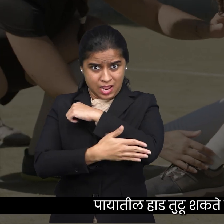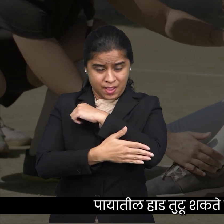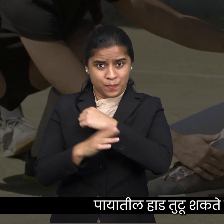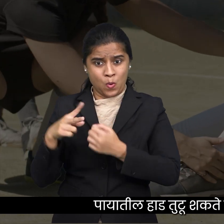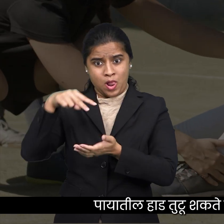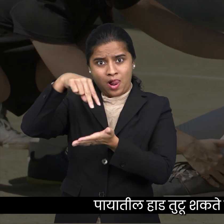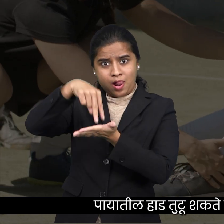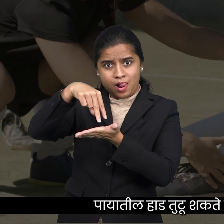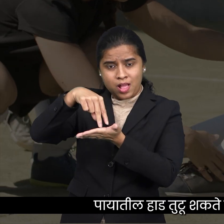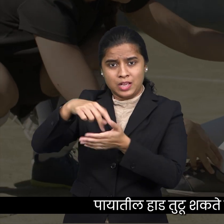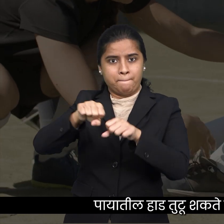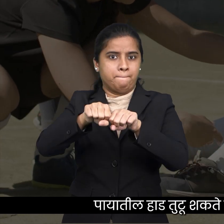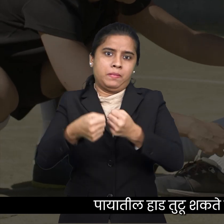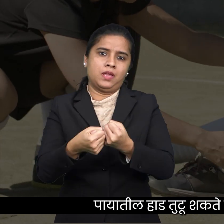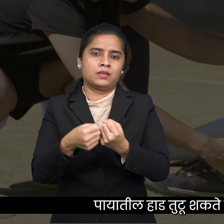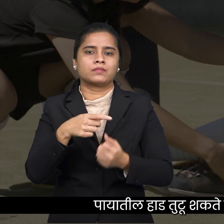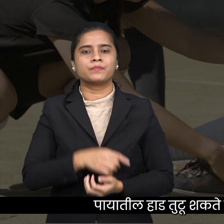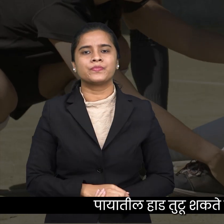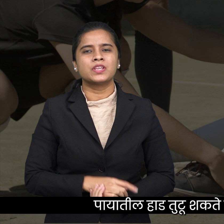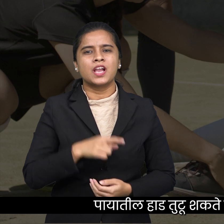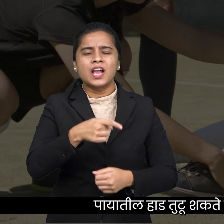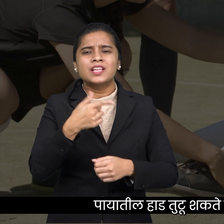फ्रॅक्चर म्हणजेच अस्थिभंग म्हणतात।